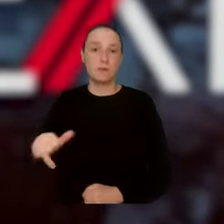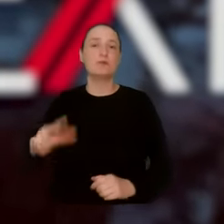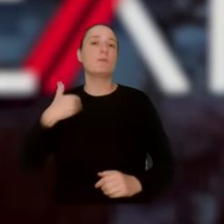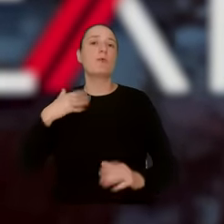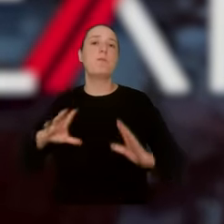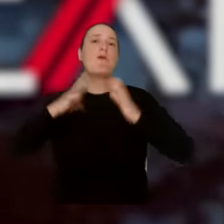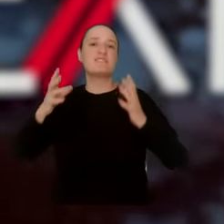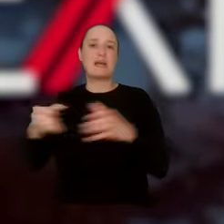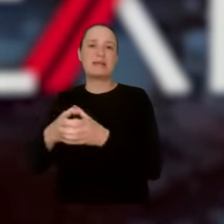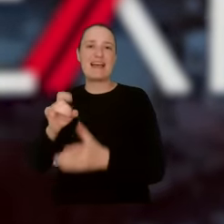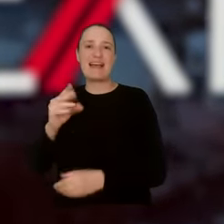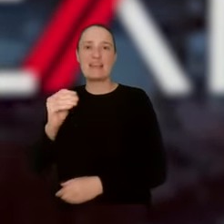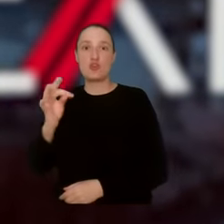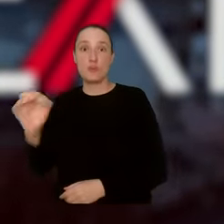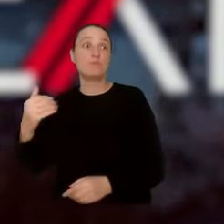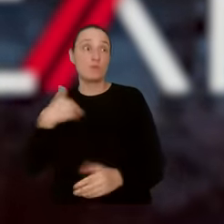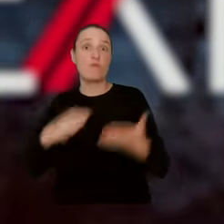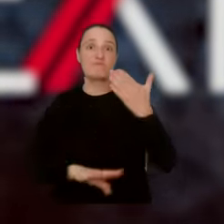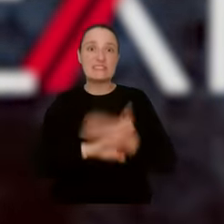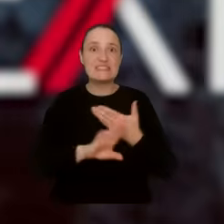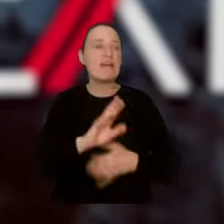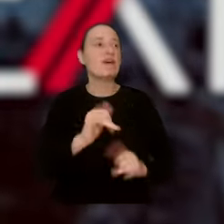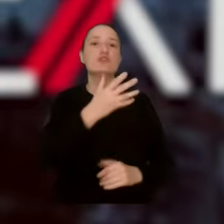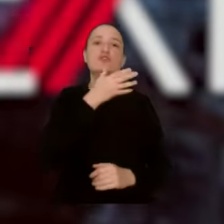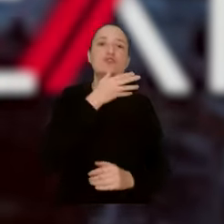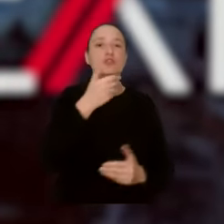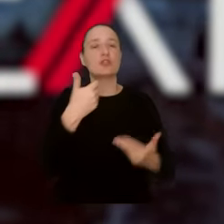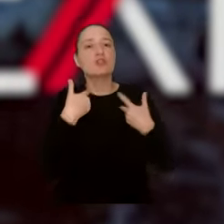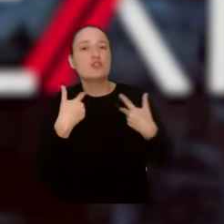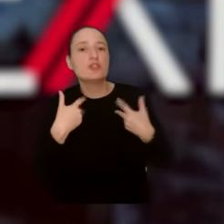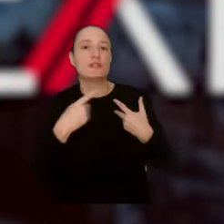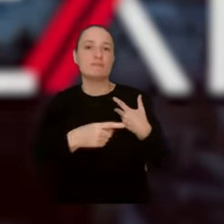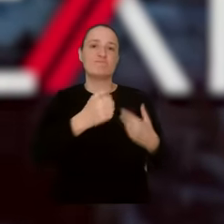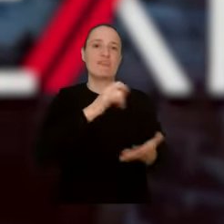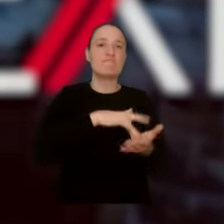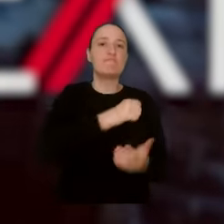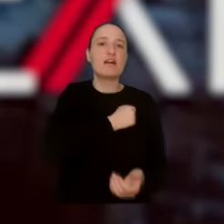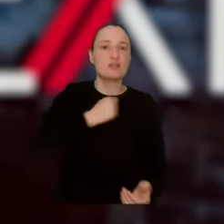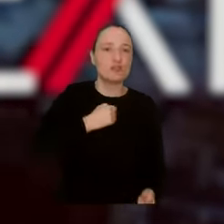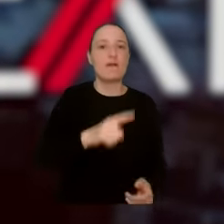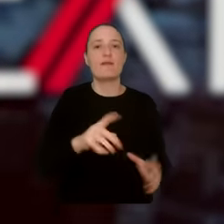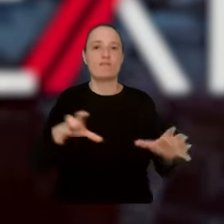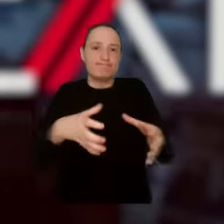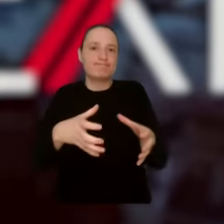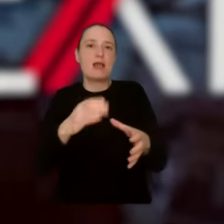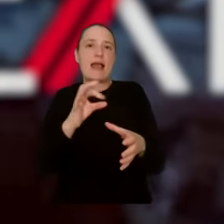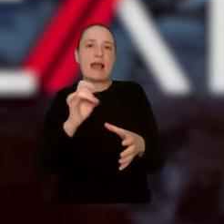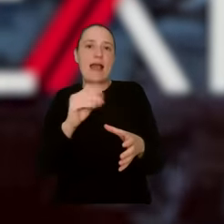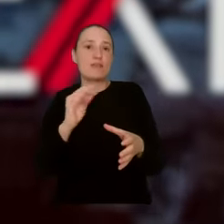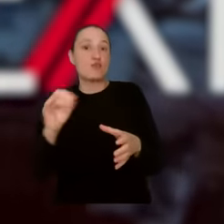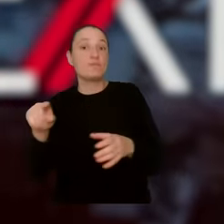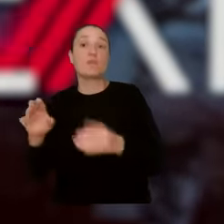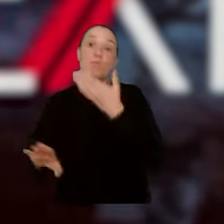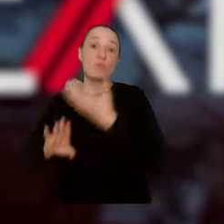stanęła wystawa poświęcona życiu ludności żydowskiej, uwzględniająca doświadczenia mieszkańców getta. Muzeum POLIN tradycyjnie szykuje z kolei